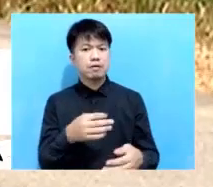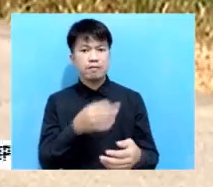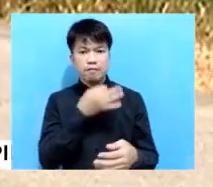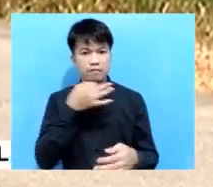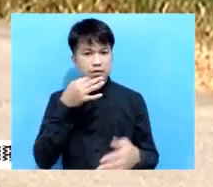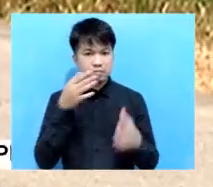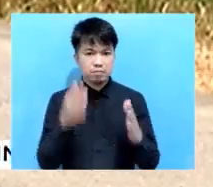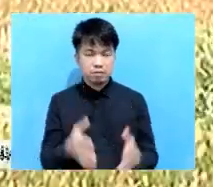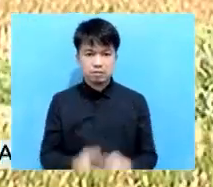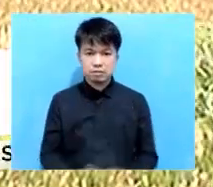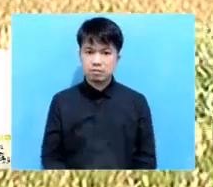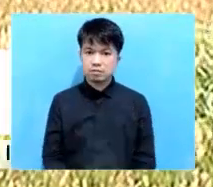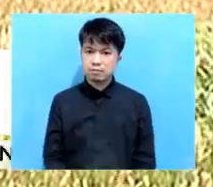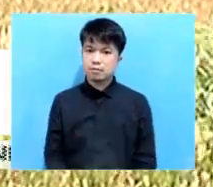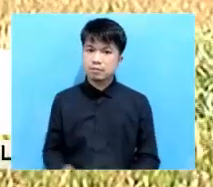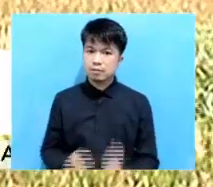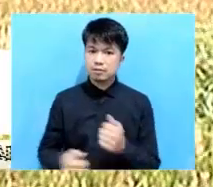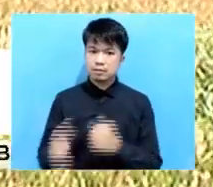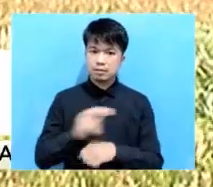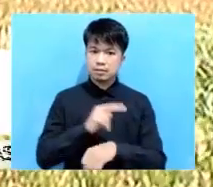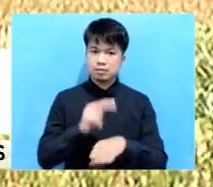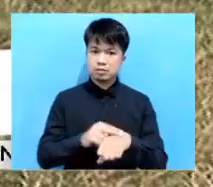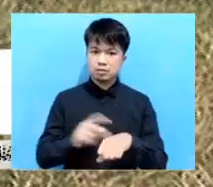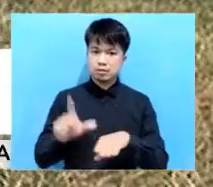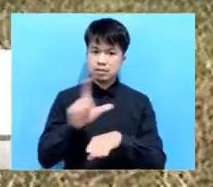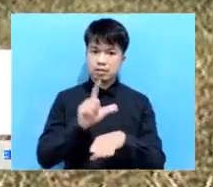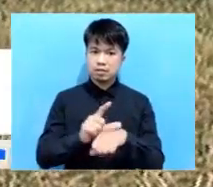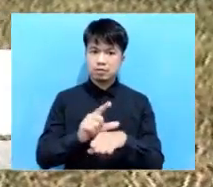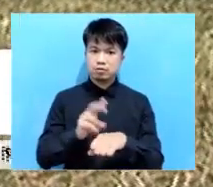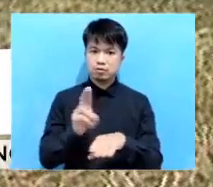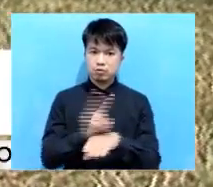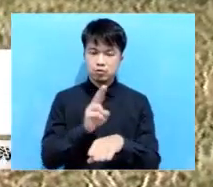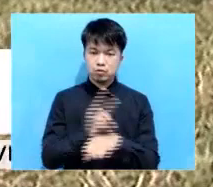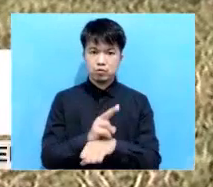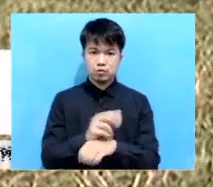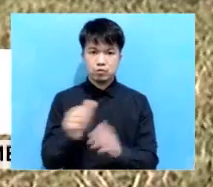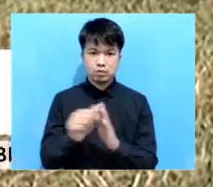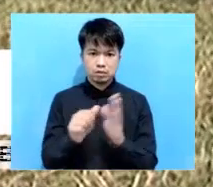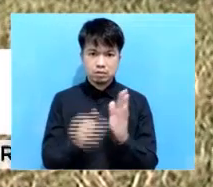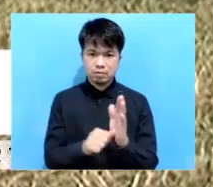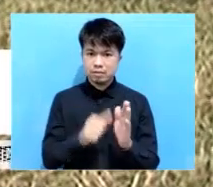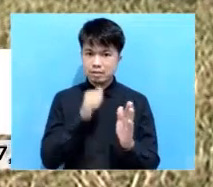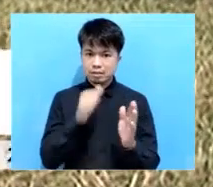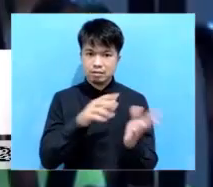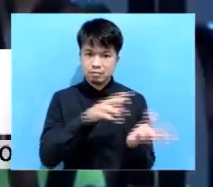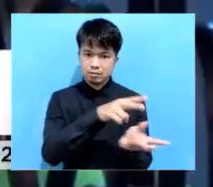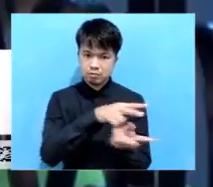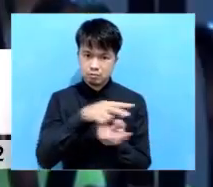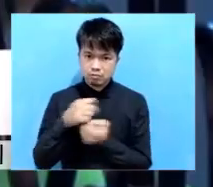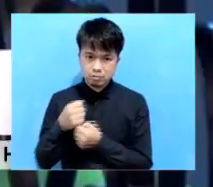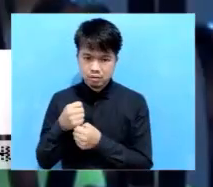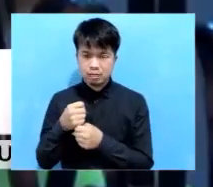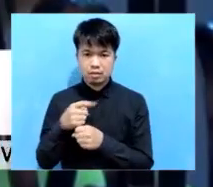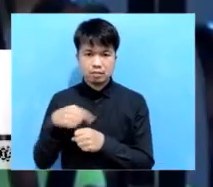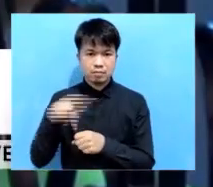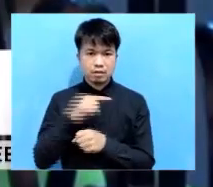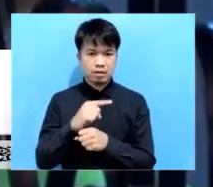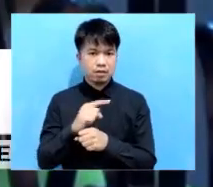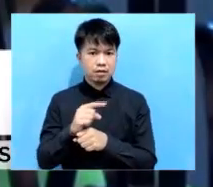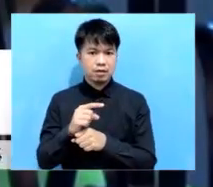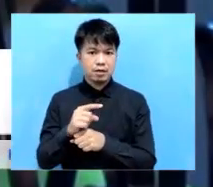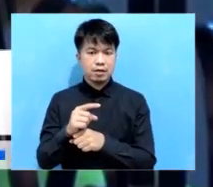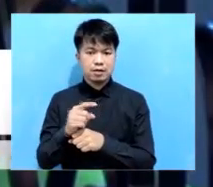ang National Land Use Act para hindi na makuha ng developers ang lupa ng mga magsasaka. At hindi ko po alam kung bakit hanggang